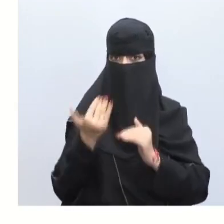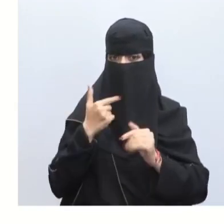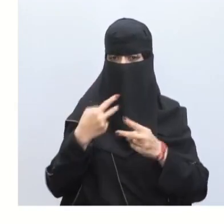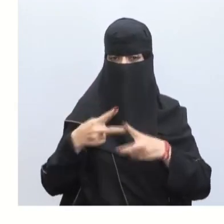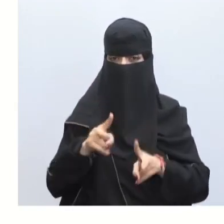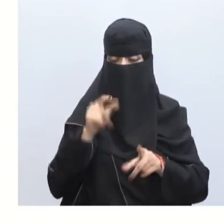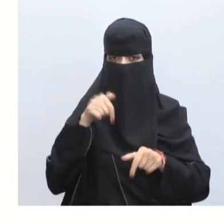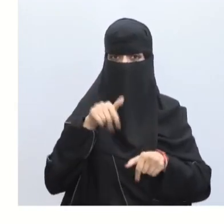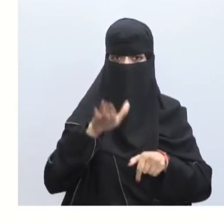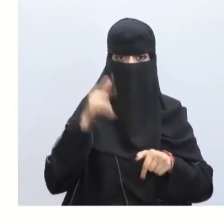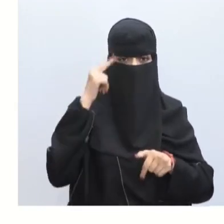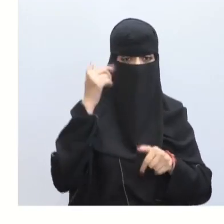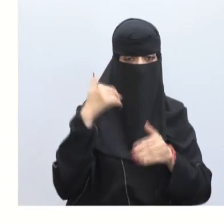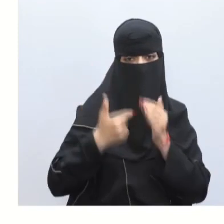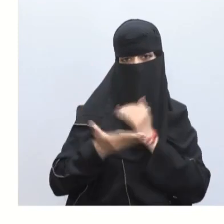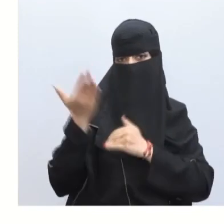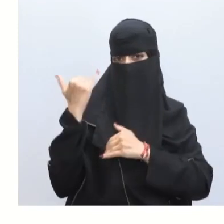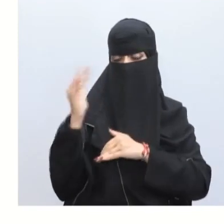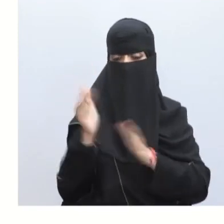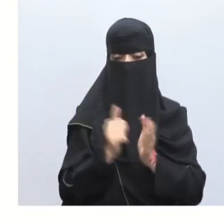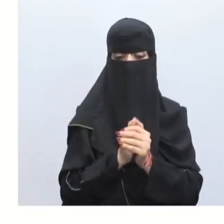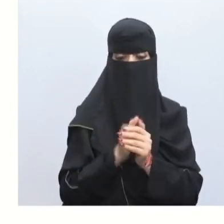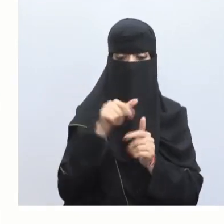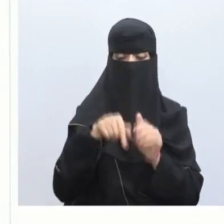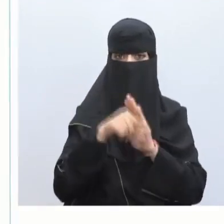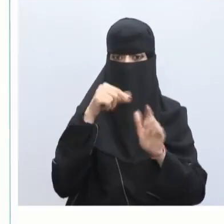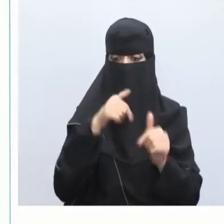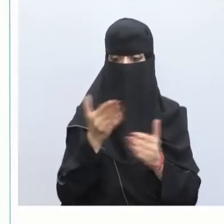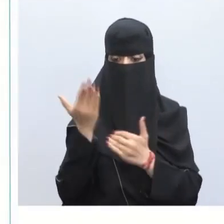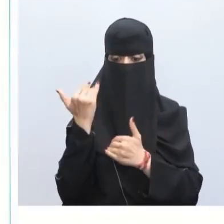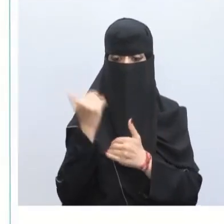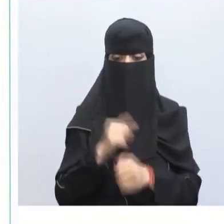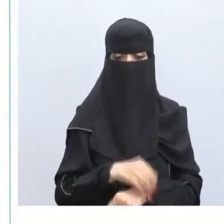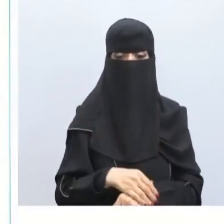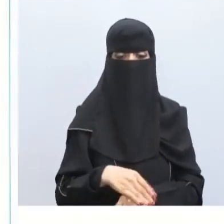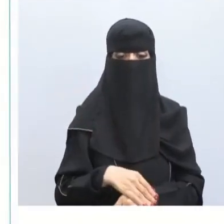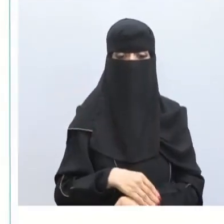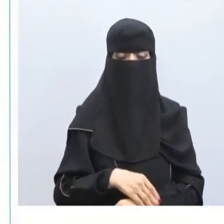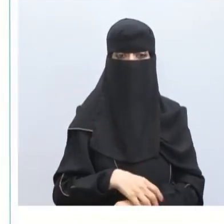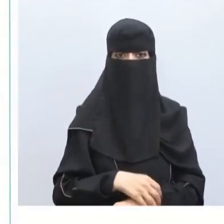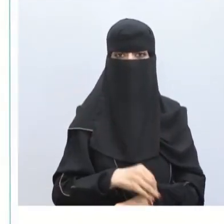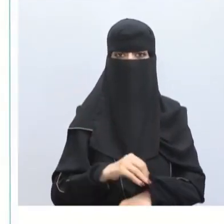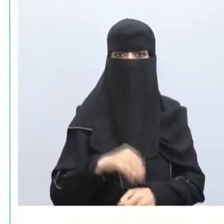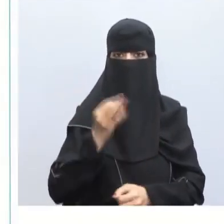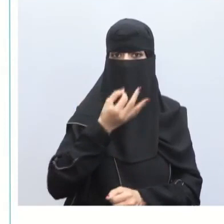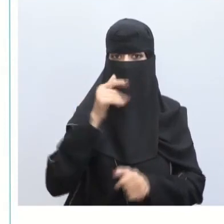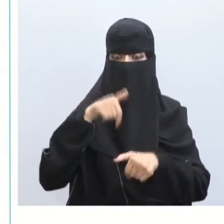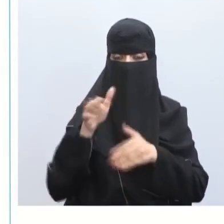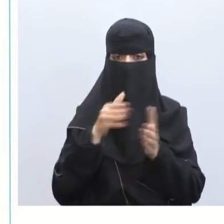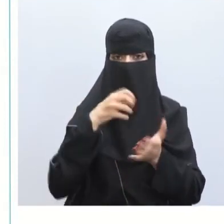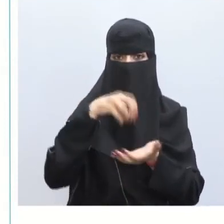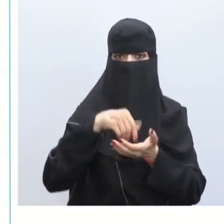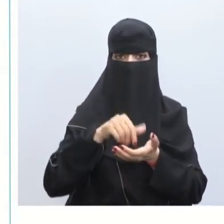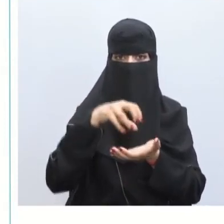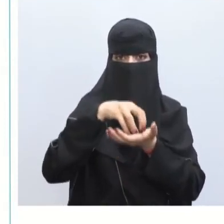نبدا سوف نراجع الدرس السابق الدرس السابق تكلمنا عن القس